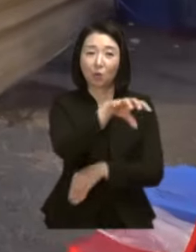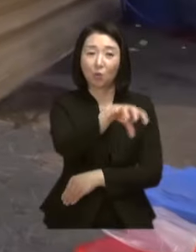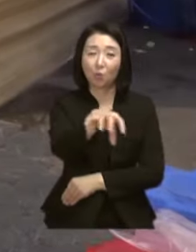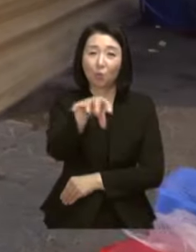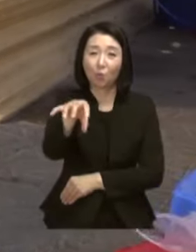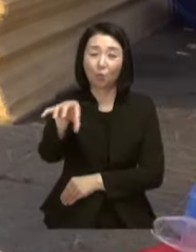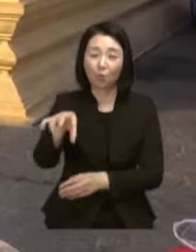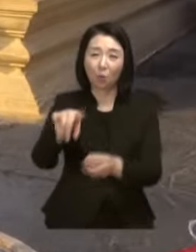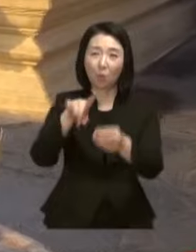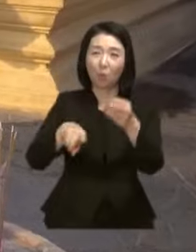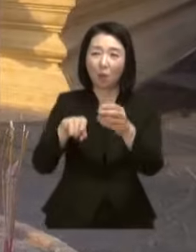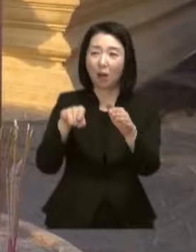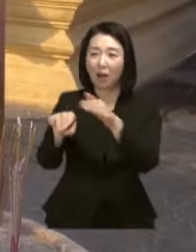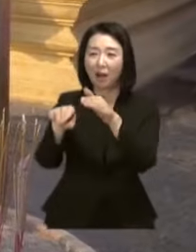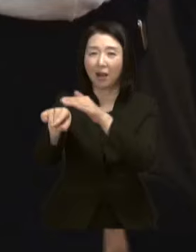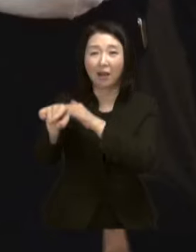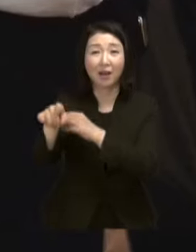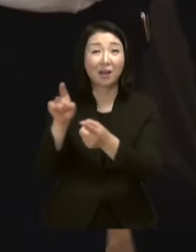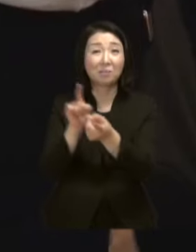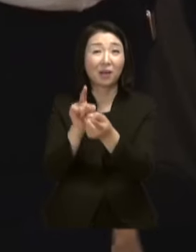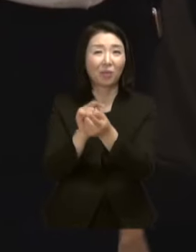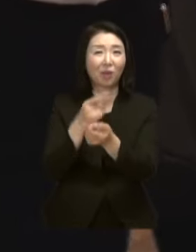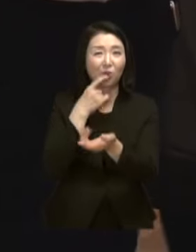찾는 신도들을 쉽게 볼 수 있는데